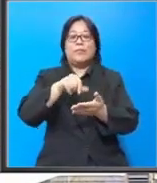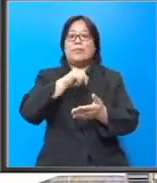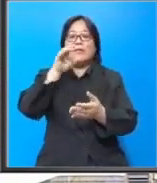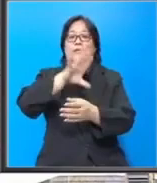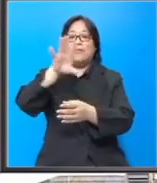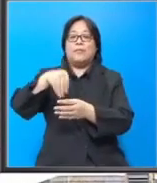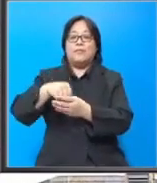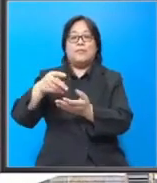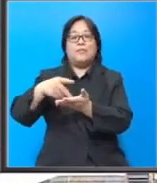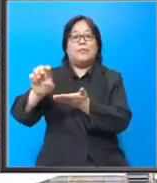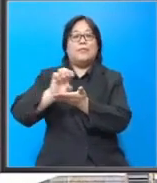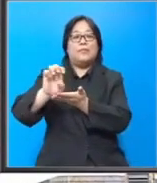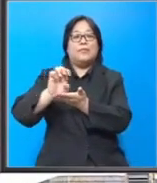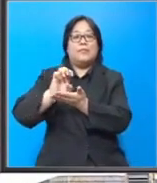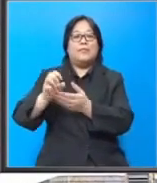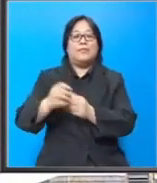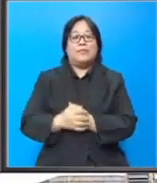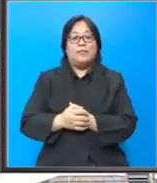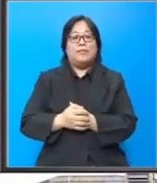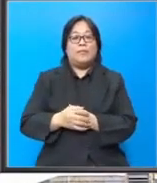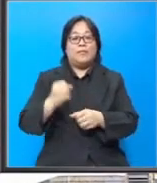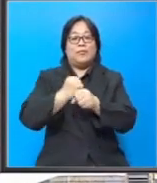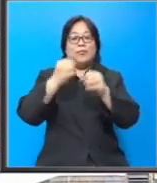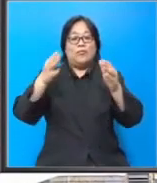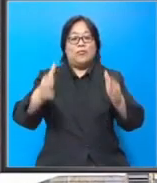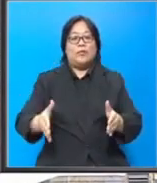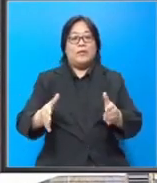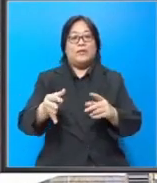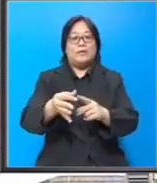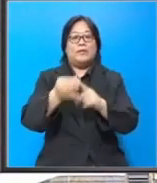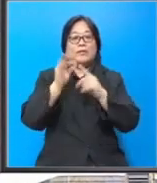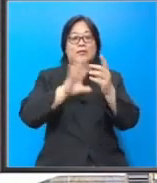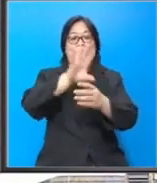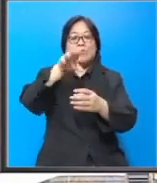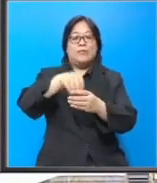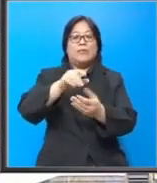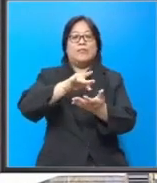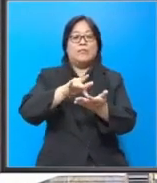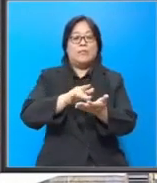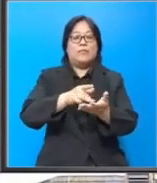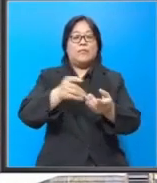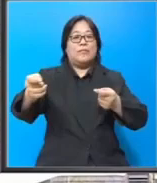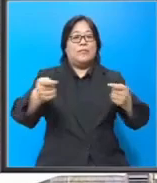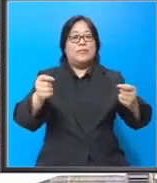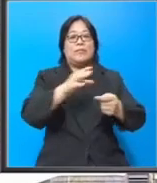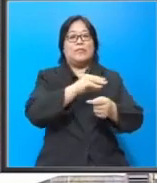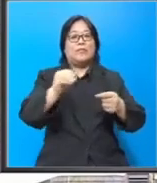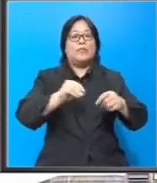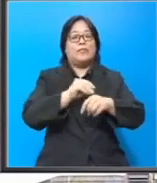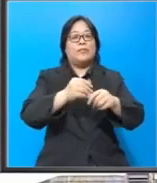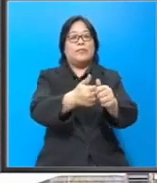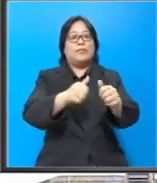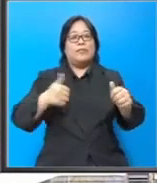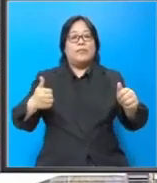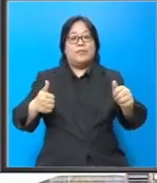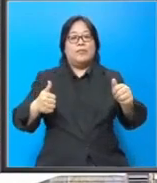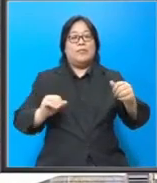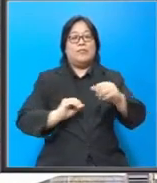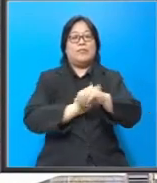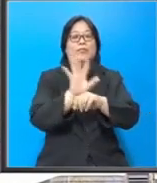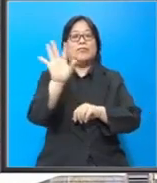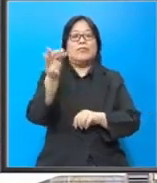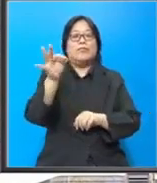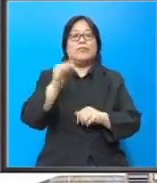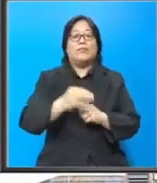bayaran implement petugas kesehatan yang terlibat dalam rawatan kawalan dan pencegah waktu